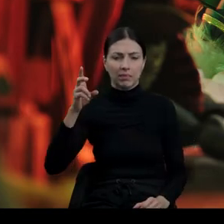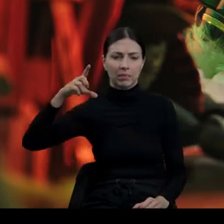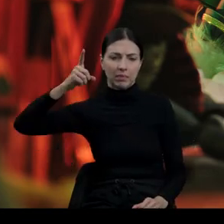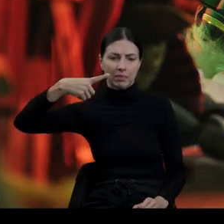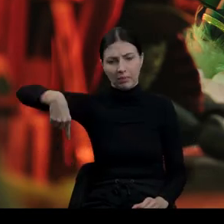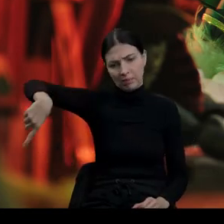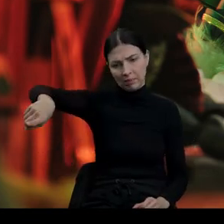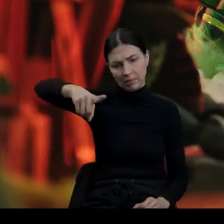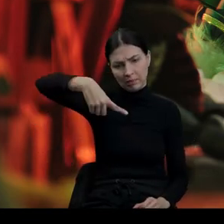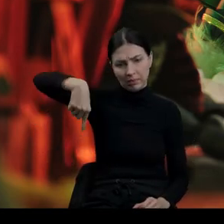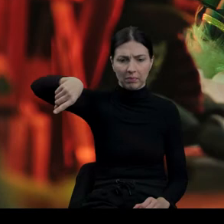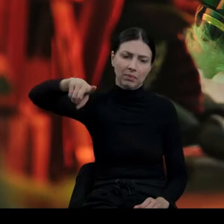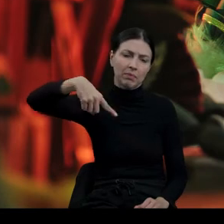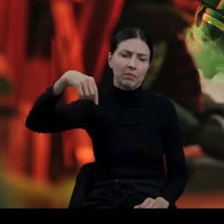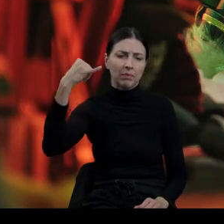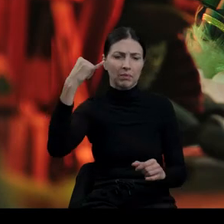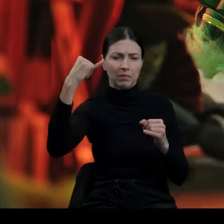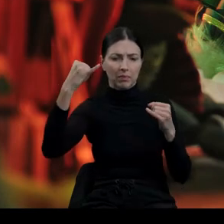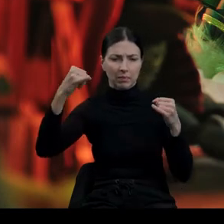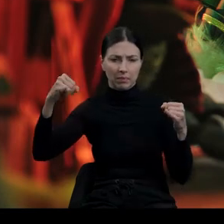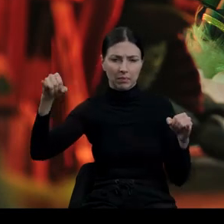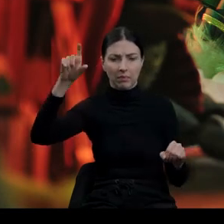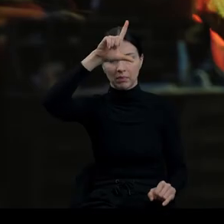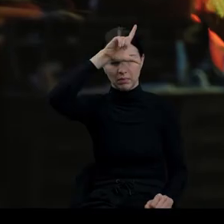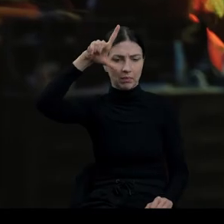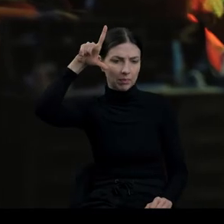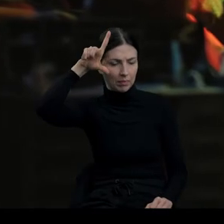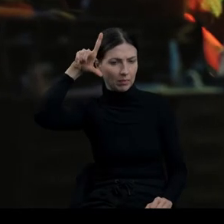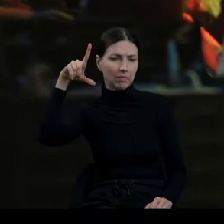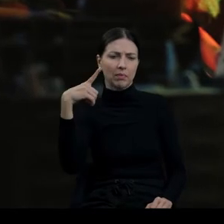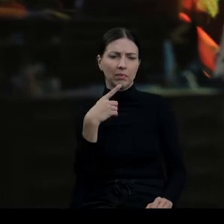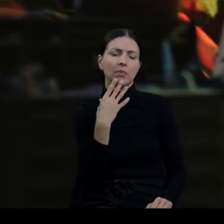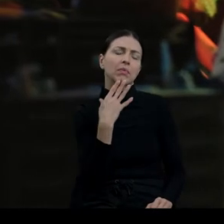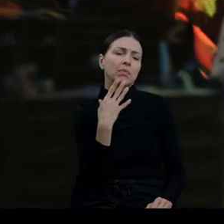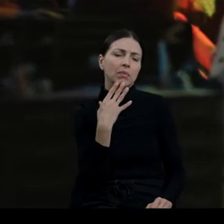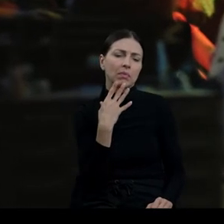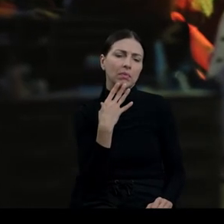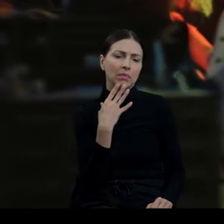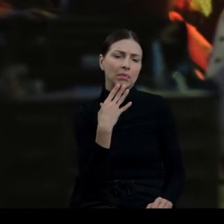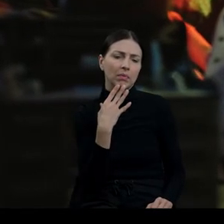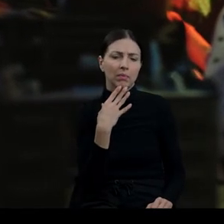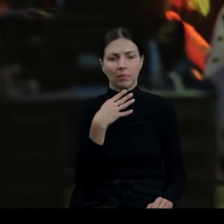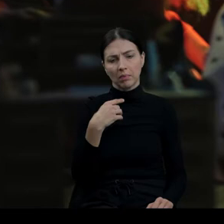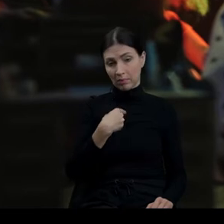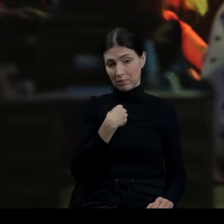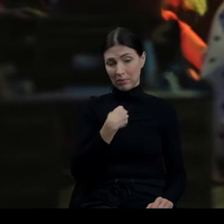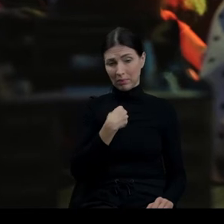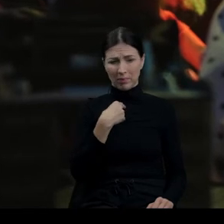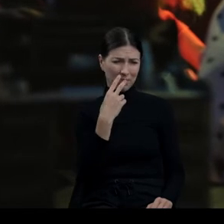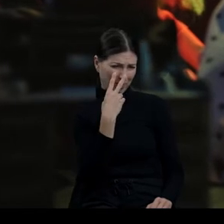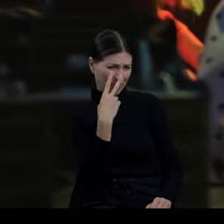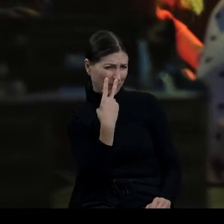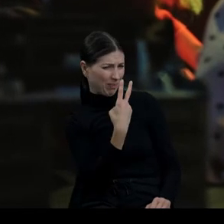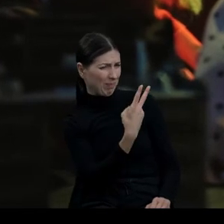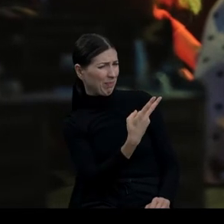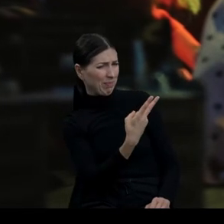jakby teatralne, wlaziły w obrazy, a z kolei z obrazów postacie